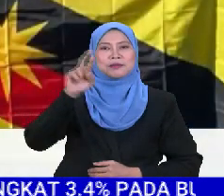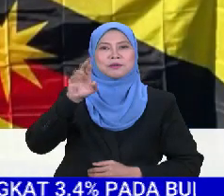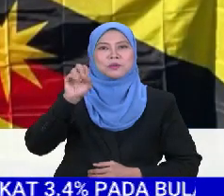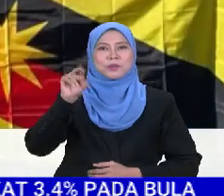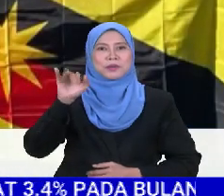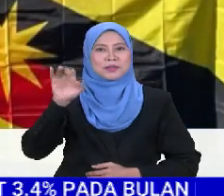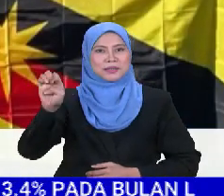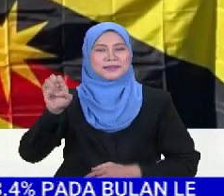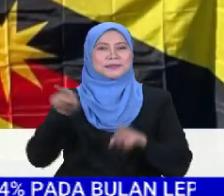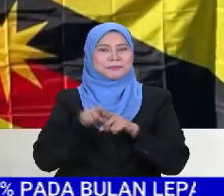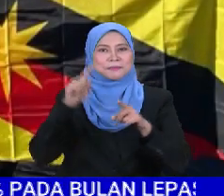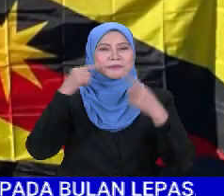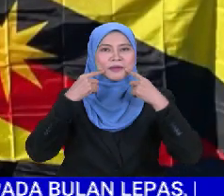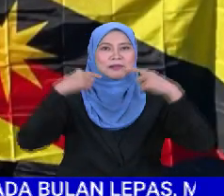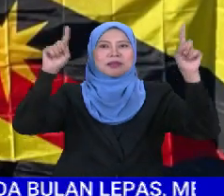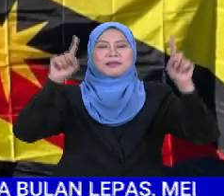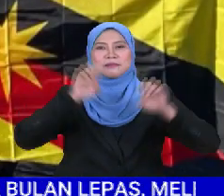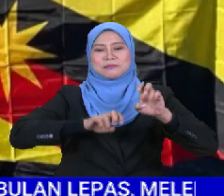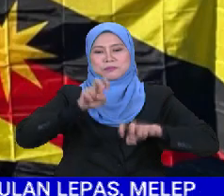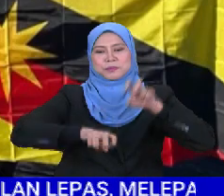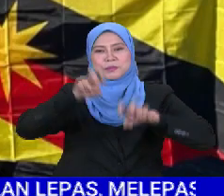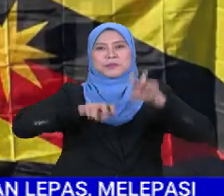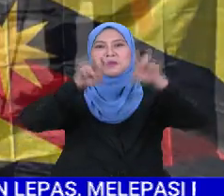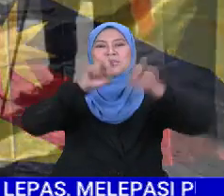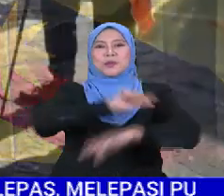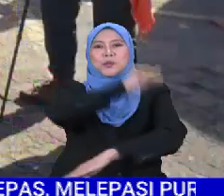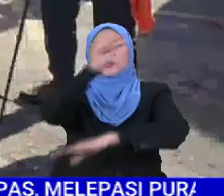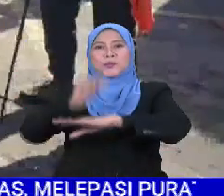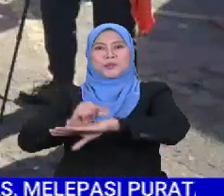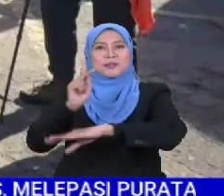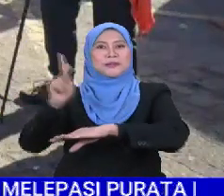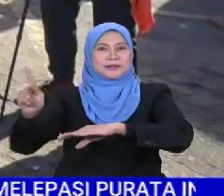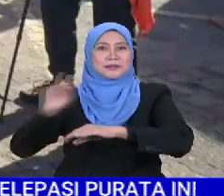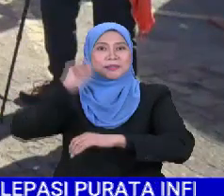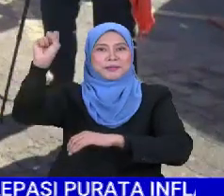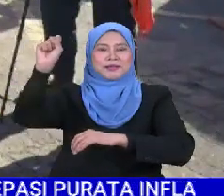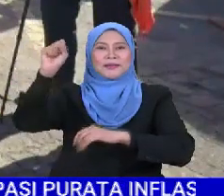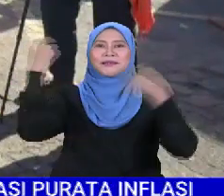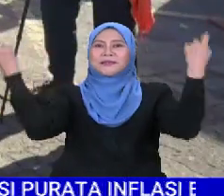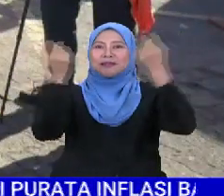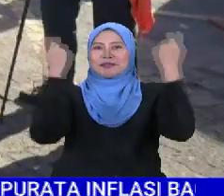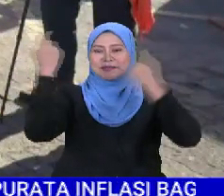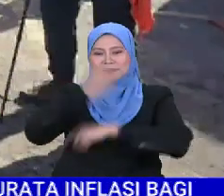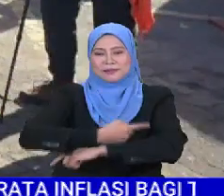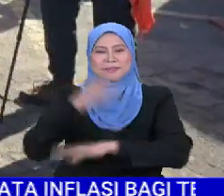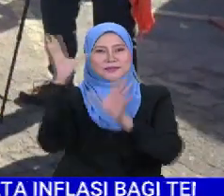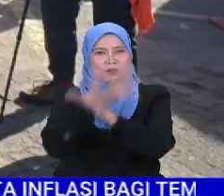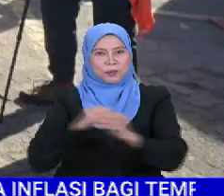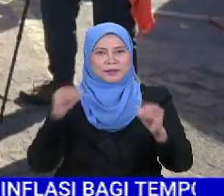Teo juga telah berjaya melakukan ekspedisi mendaki Gunung Kinabalu di Sabah baru-baru ini bersempena dengan sambutan Hari